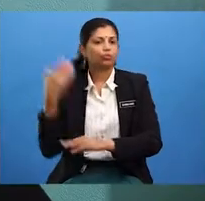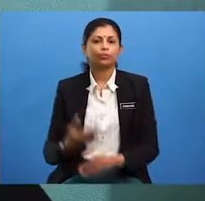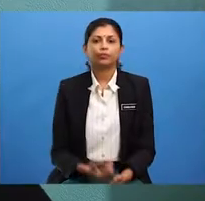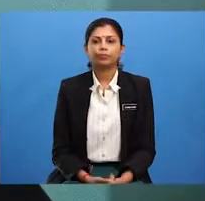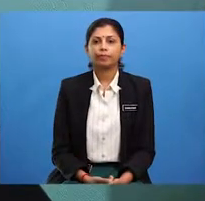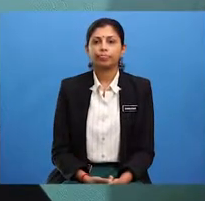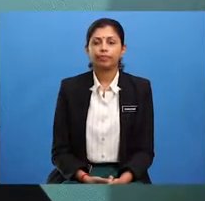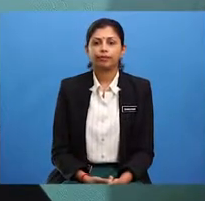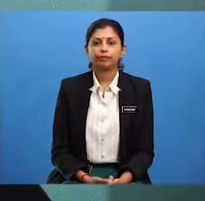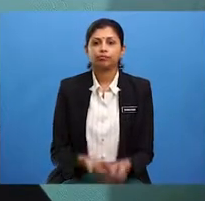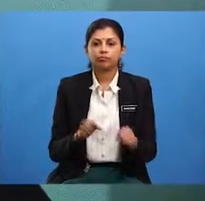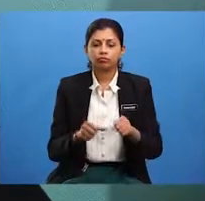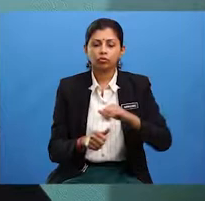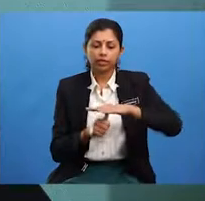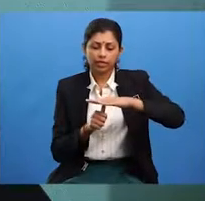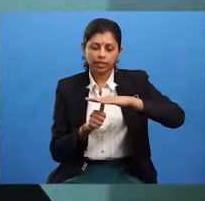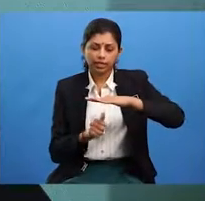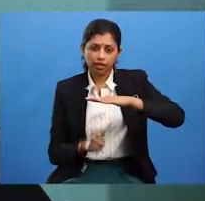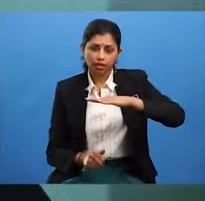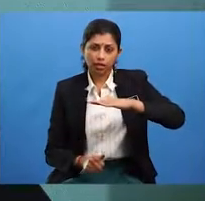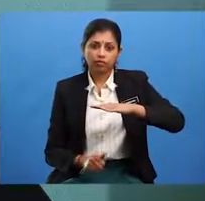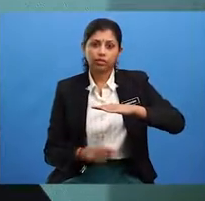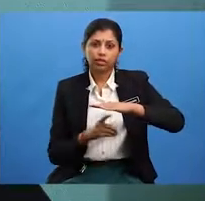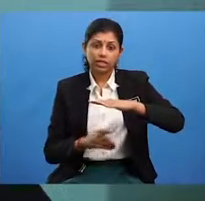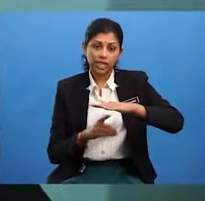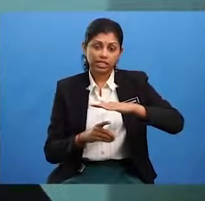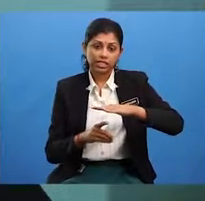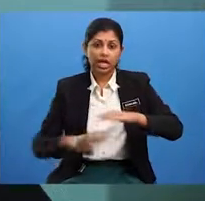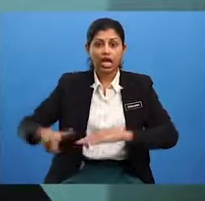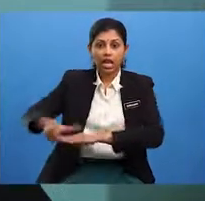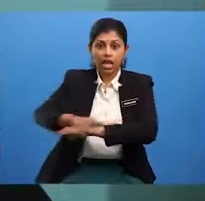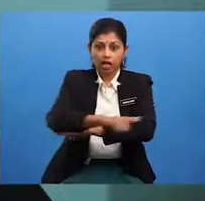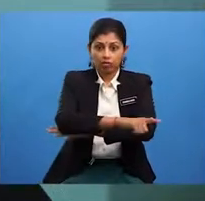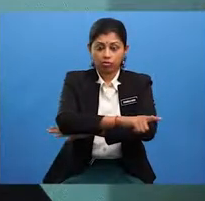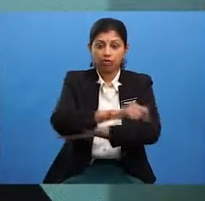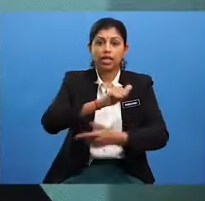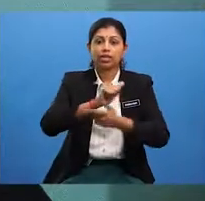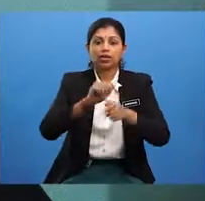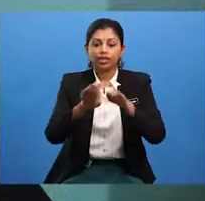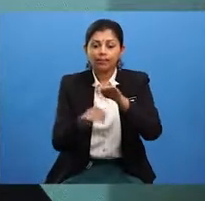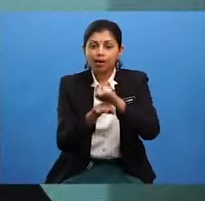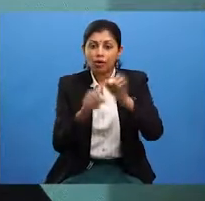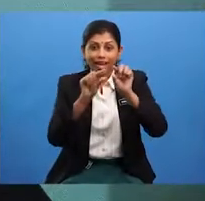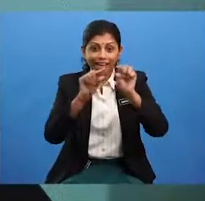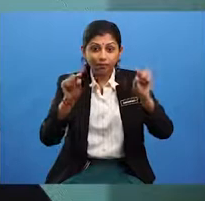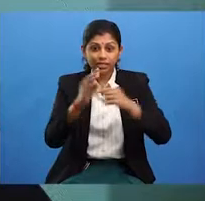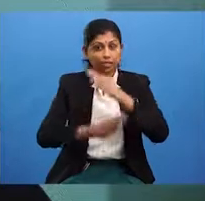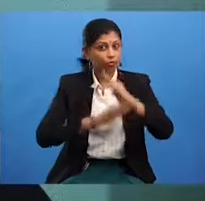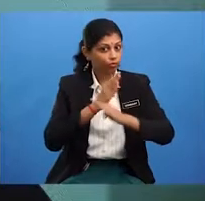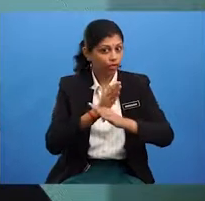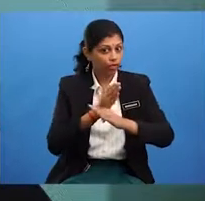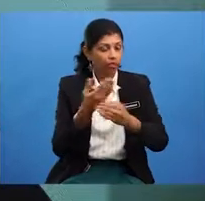Ia boleh jadi tenggelam di dasar laut atau di bawah lapisan bumi. Kemudian